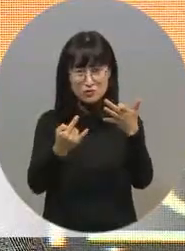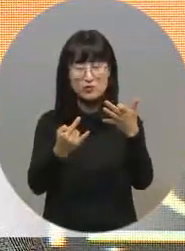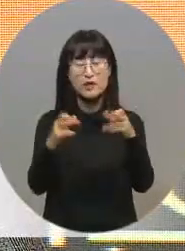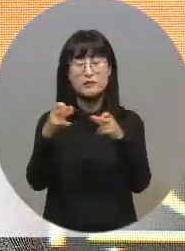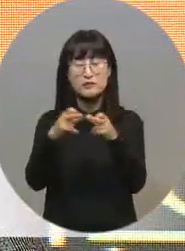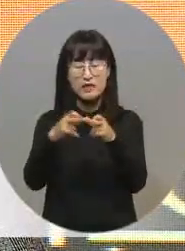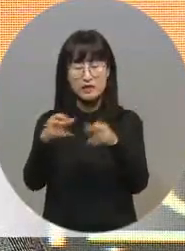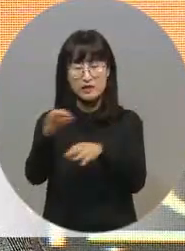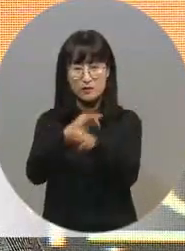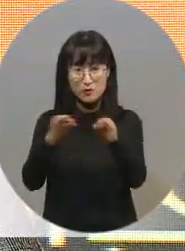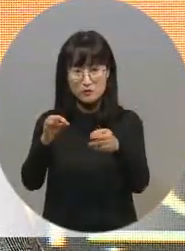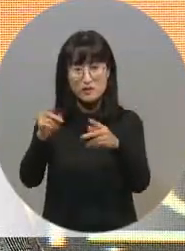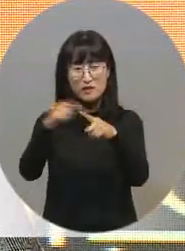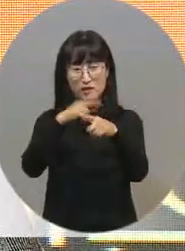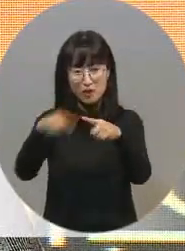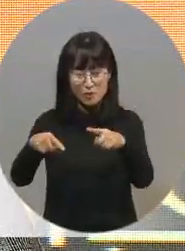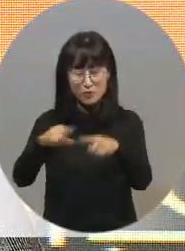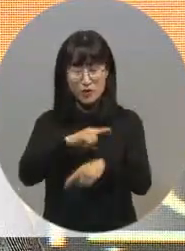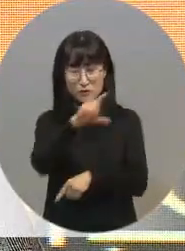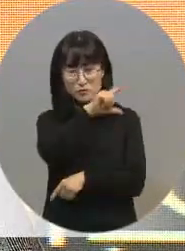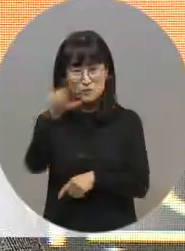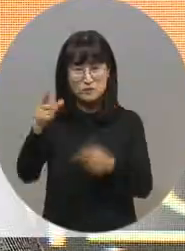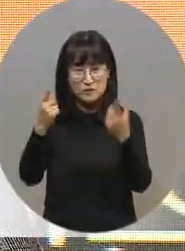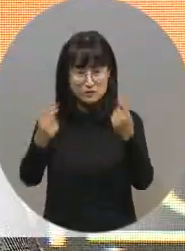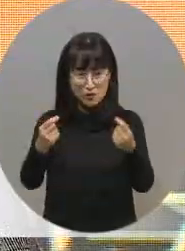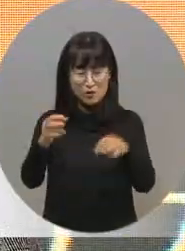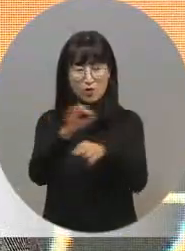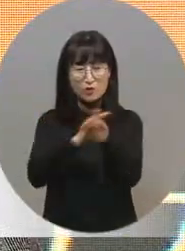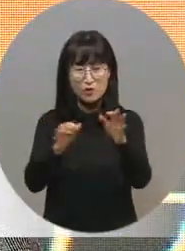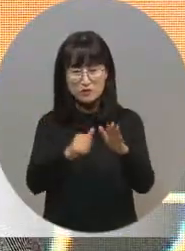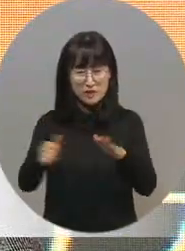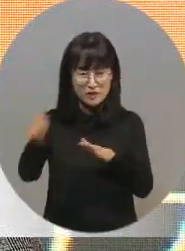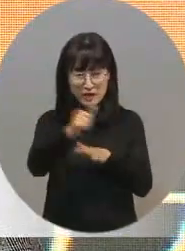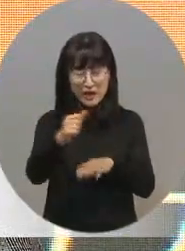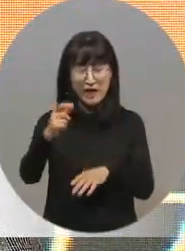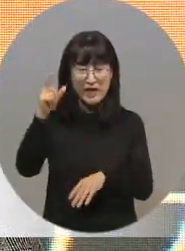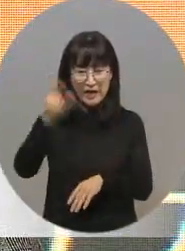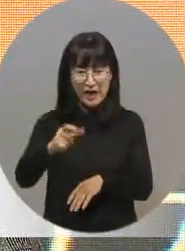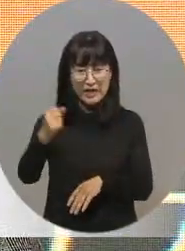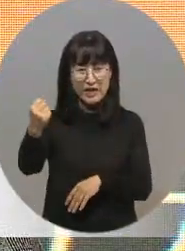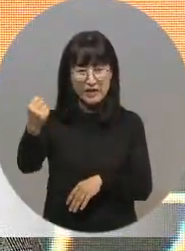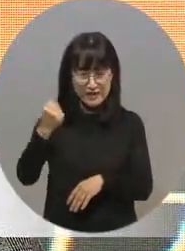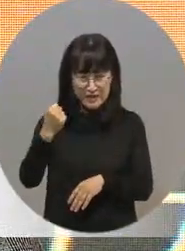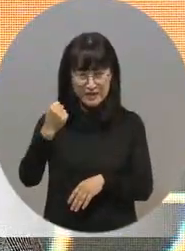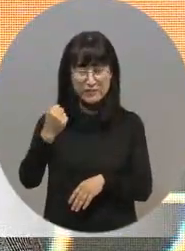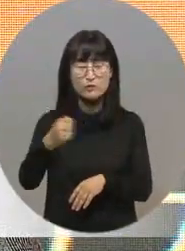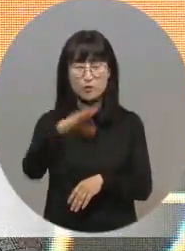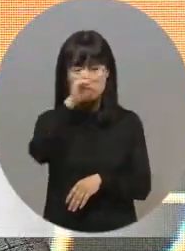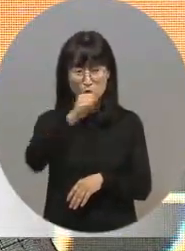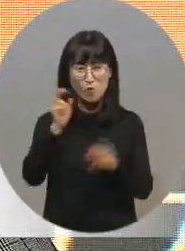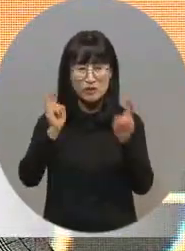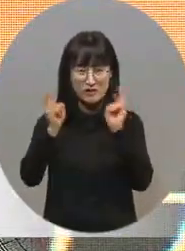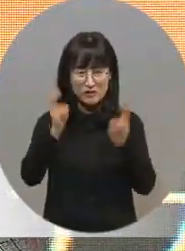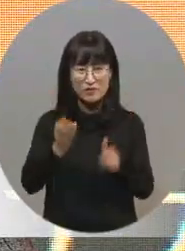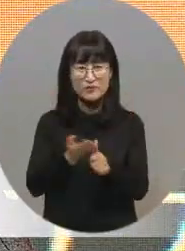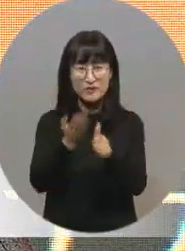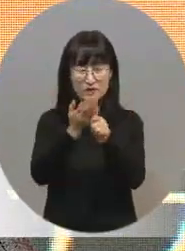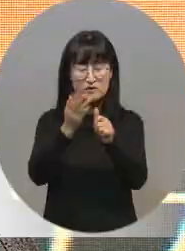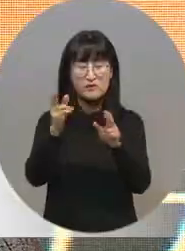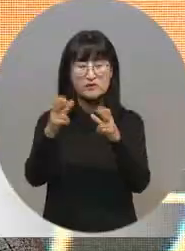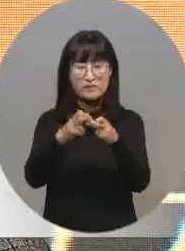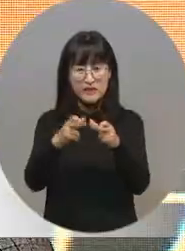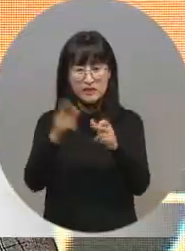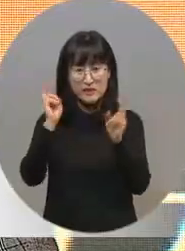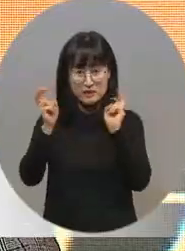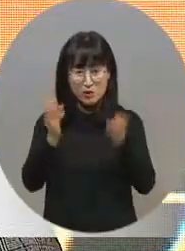전국장애인경제인대회 슬로건처럼 경제를 선도하는 강한 힘, 장애인기업이 될 유니콘 기업을 육성하고 장애인기업의